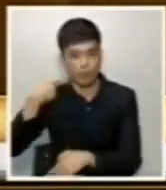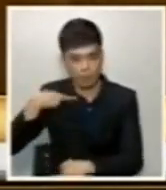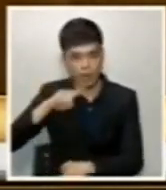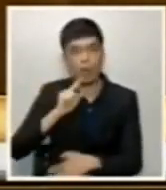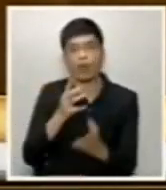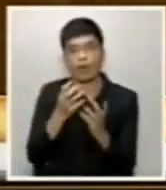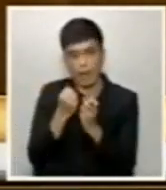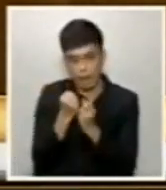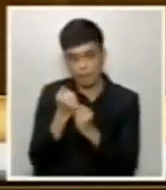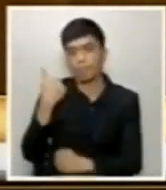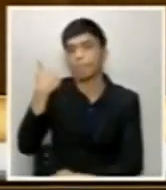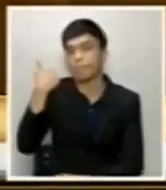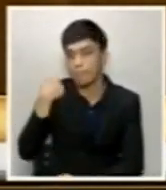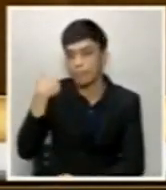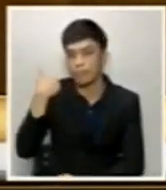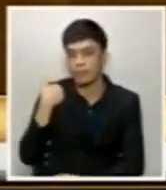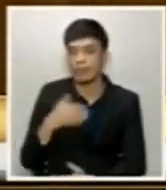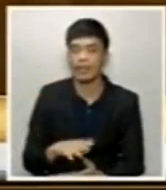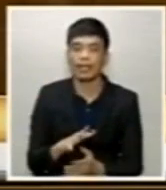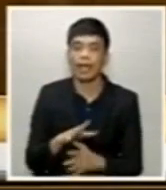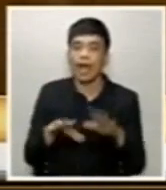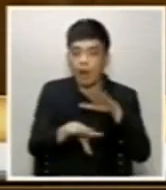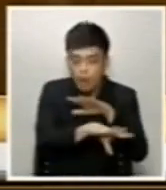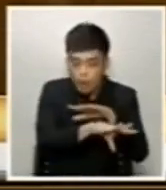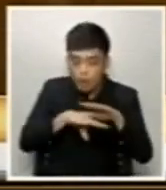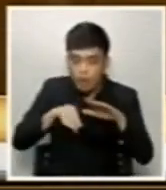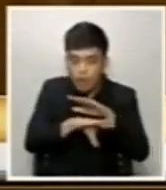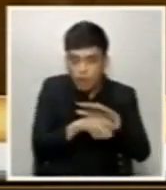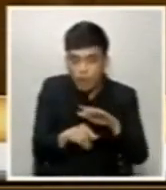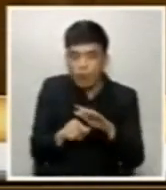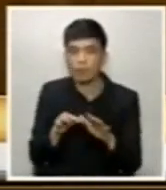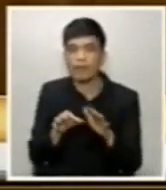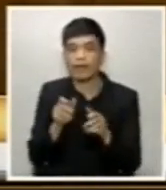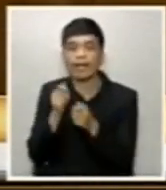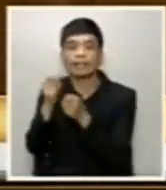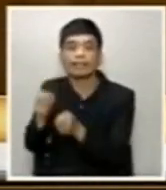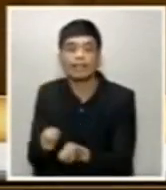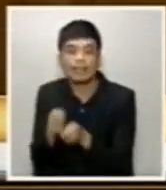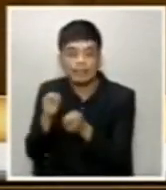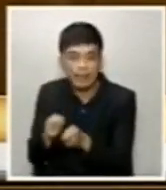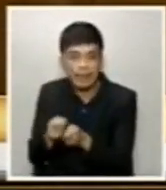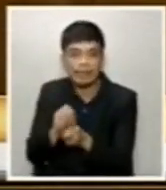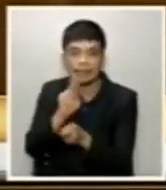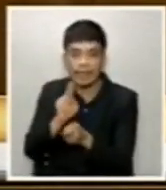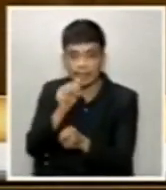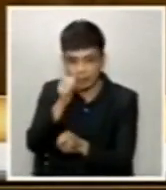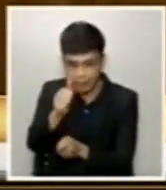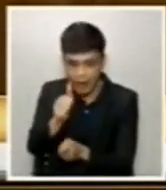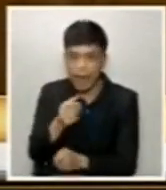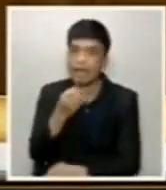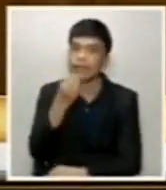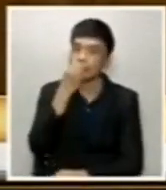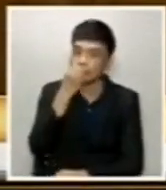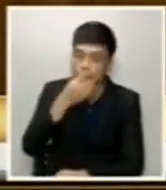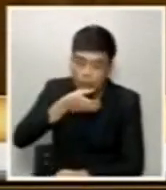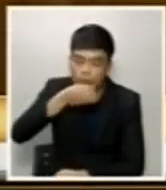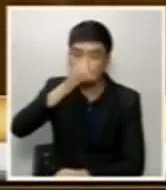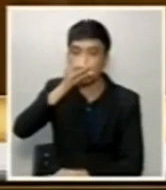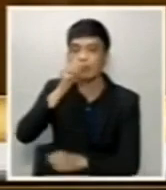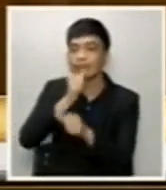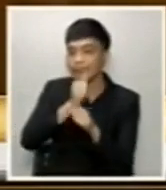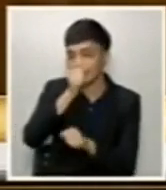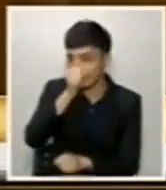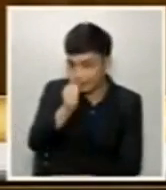นะครับนอกจากจะใช้ในการเกษตรนะครับก็จะใช้ในการอุปโภคบริโภคสำหรับพ พี่น้องประชาชนในพื้น